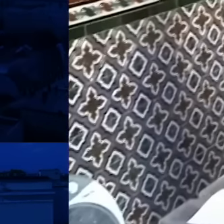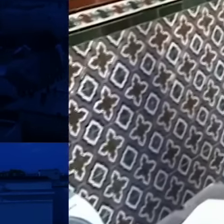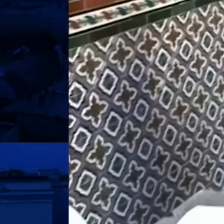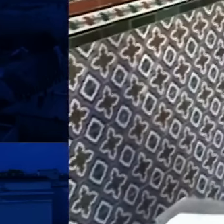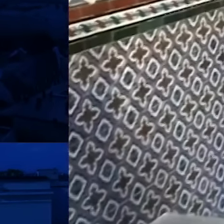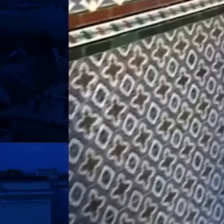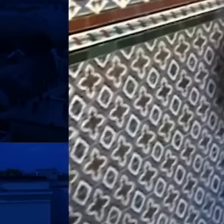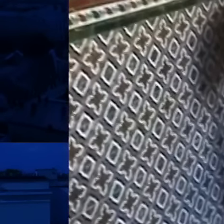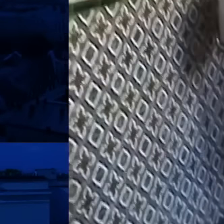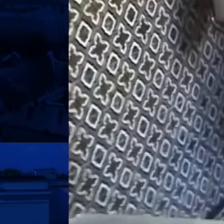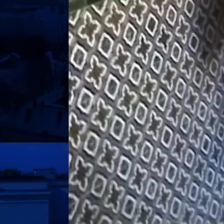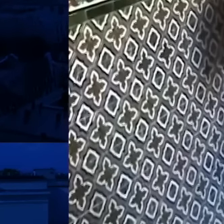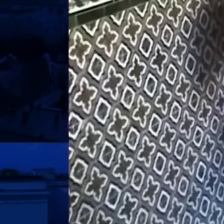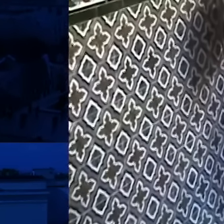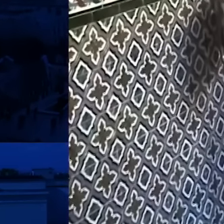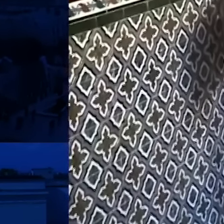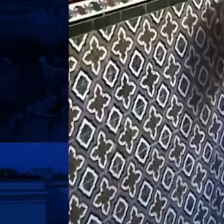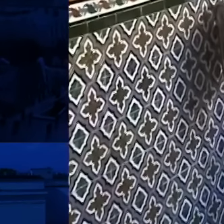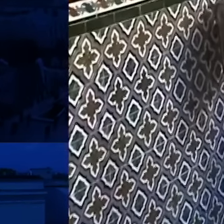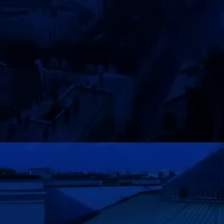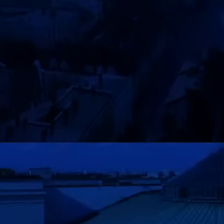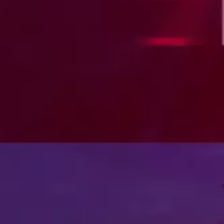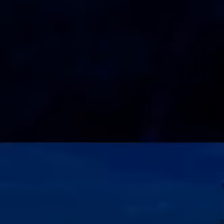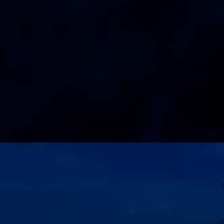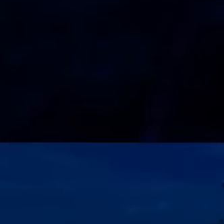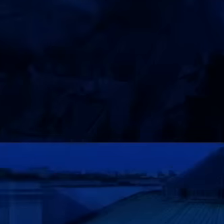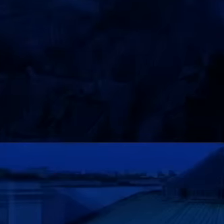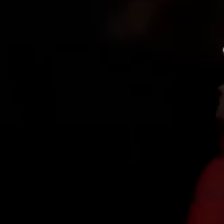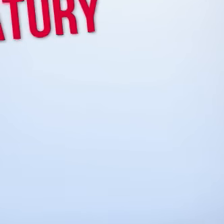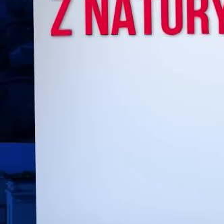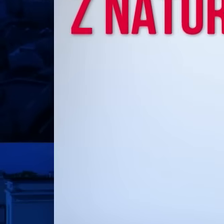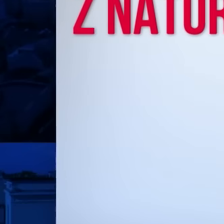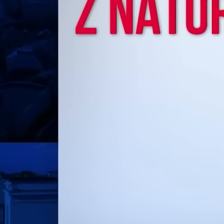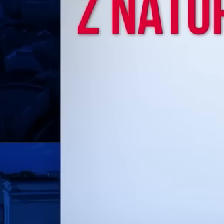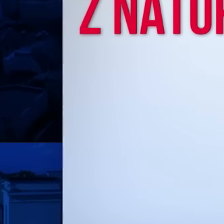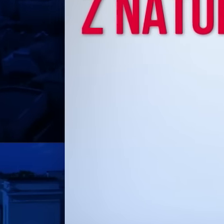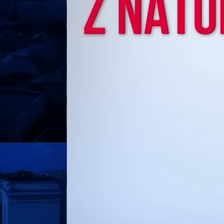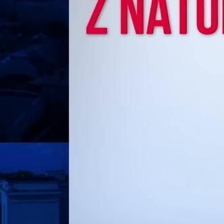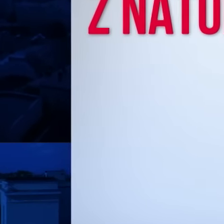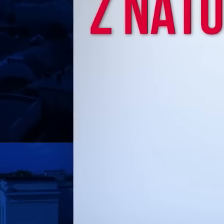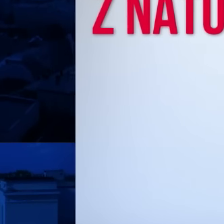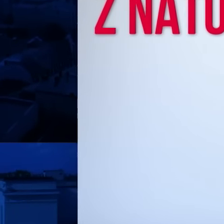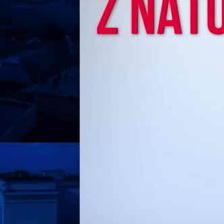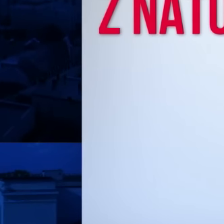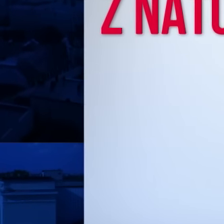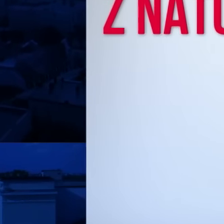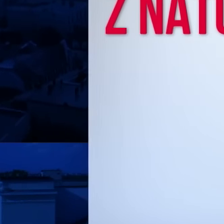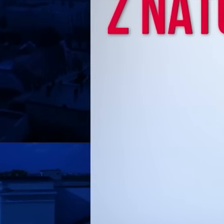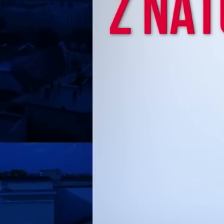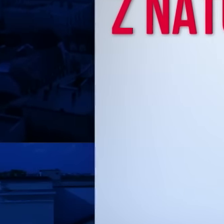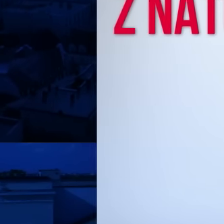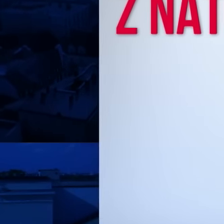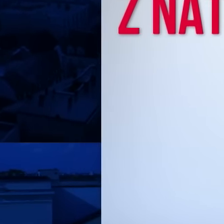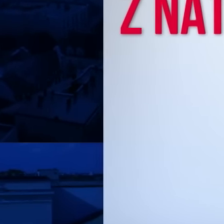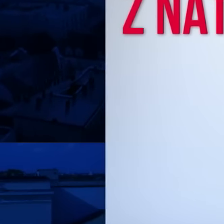hiszpańskiego polityka odpowie przed sądem za domniemaną korupcję i nadużywanie wpływów. Jaskinia mroźna w Tatrach ponownie otwarta na turystów. W